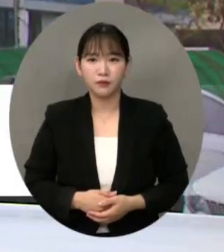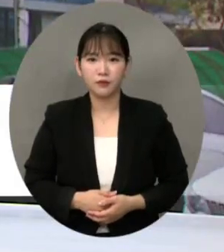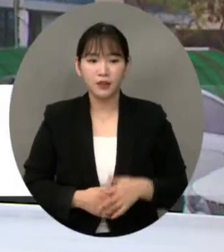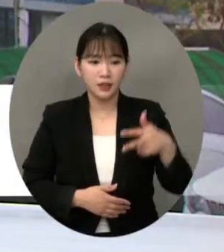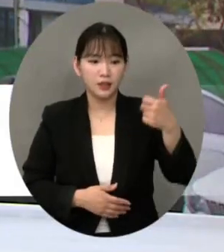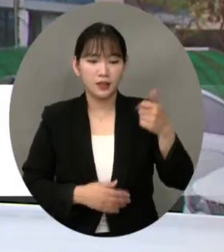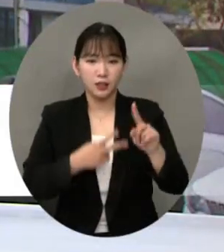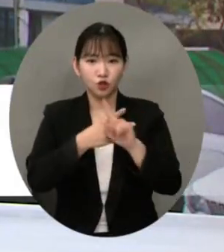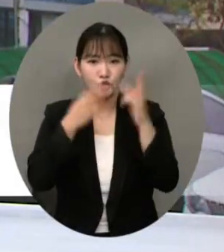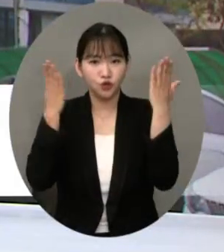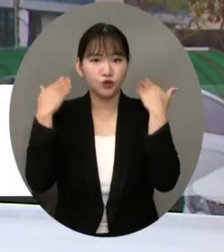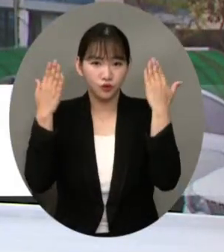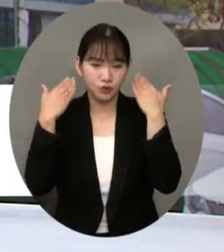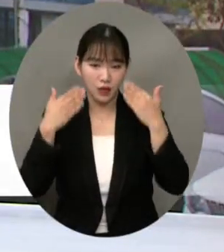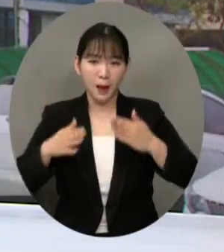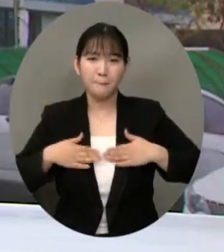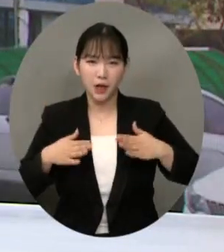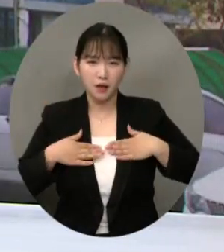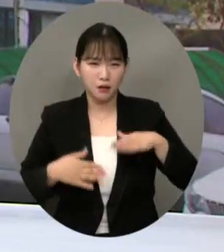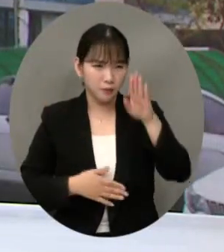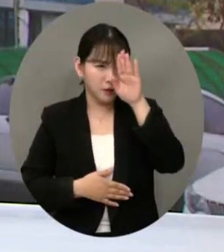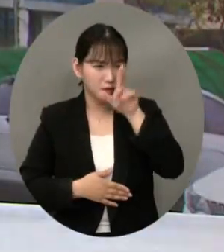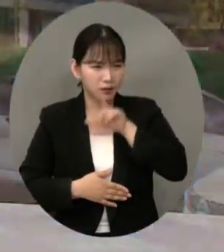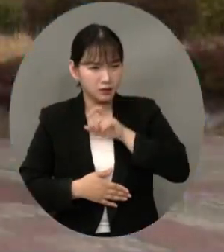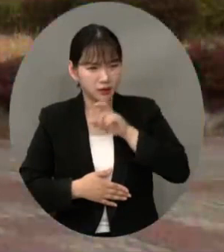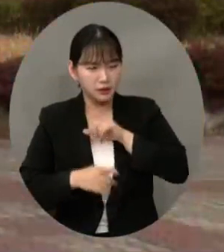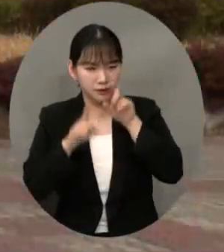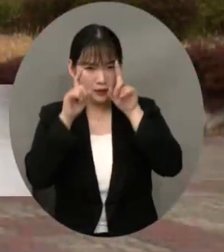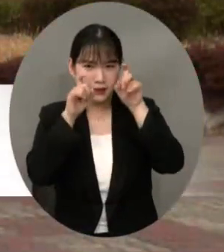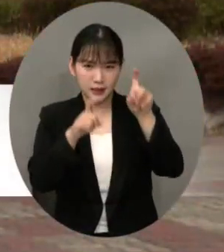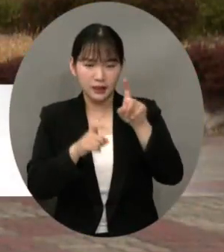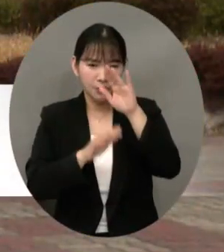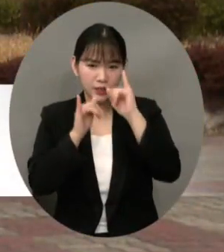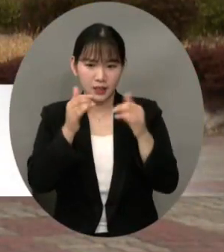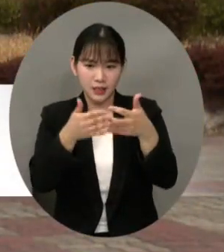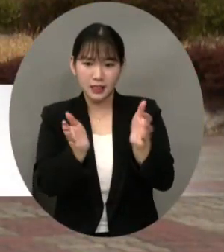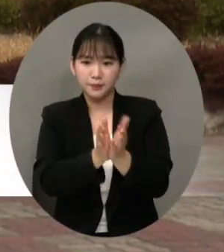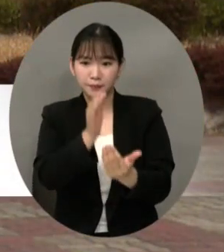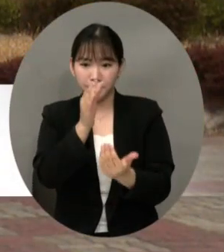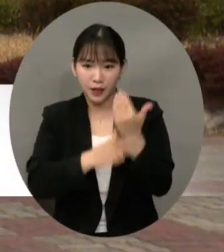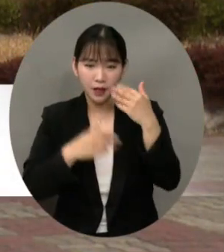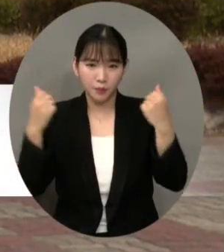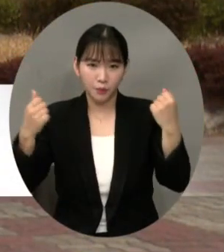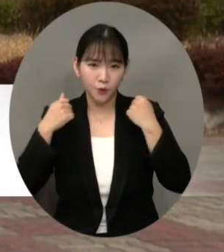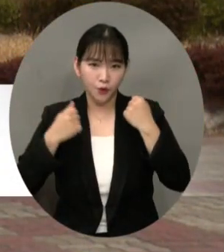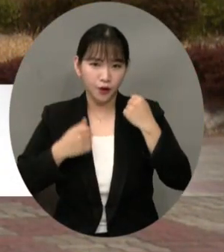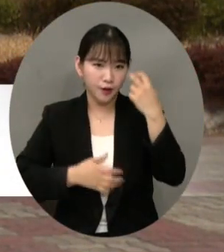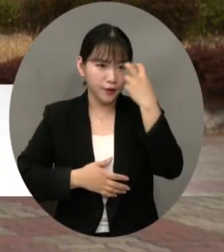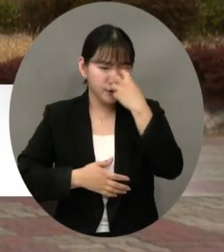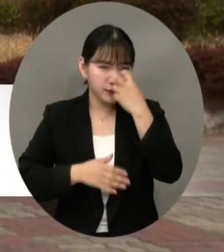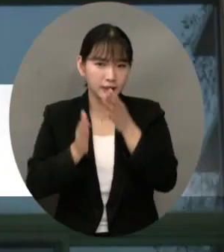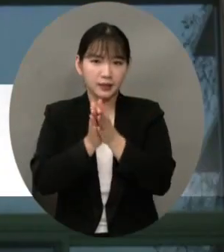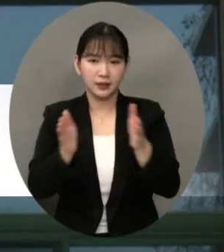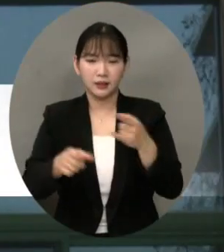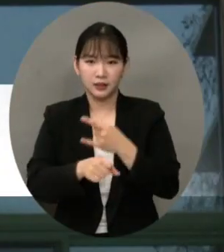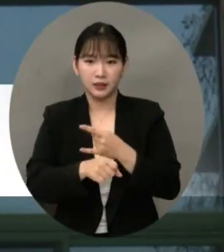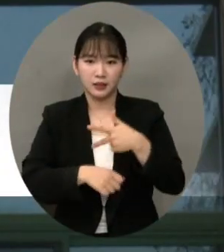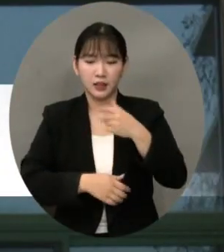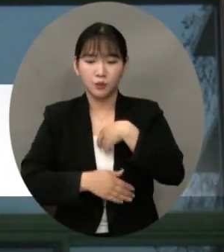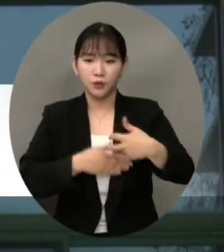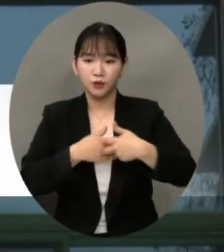장의 한 중학교에서 폐렴 의심 후자가 집단으로 발생해 보건당국에 조사에 나섰습니다 장군